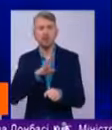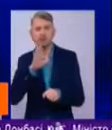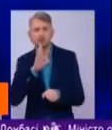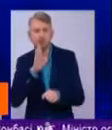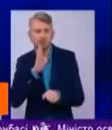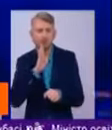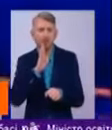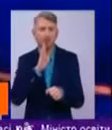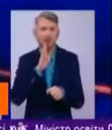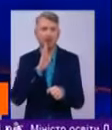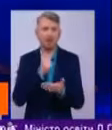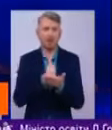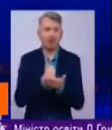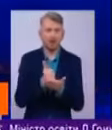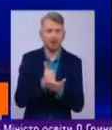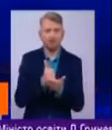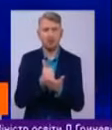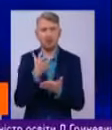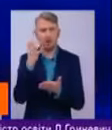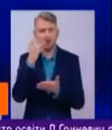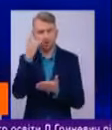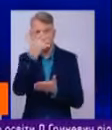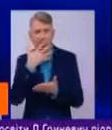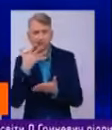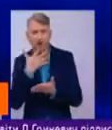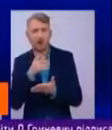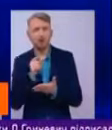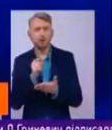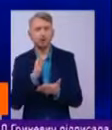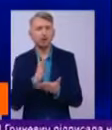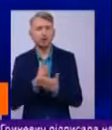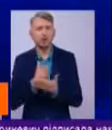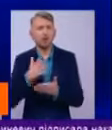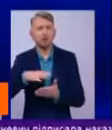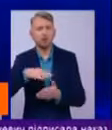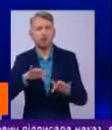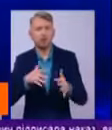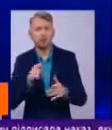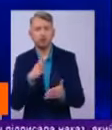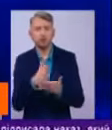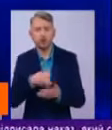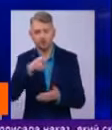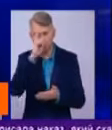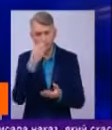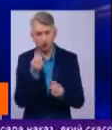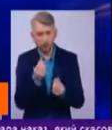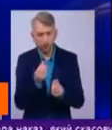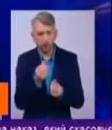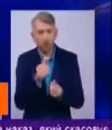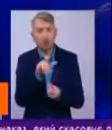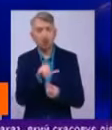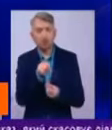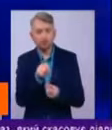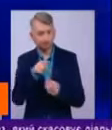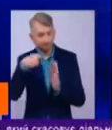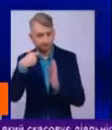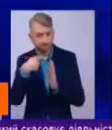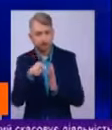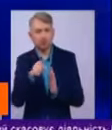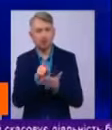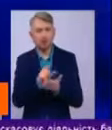Але тут є очікувана суспільна подія, тут є державні гроші, і в авторів має бути, як мені